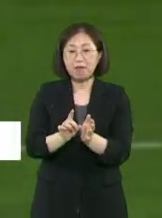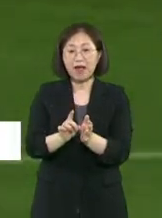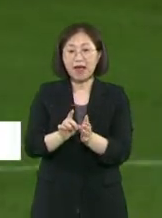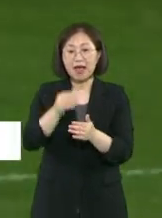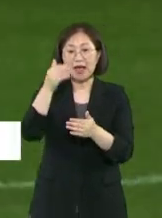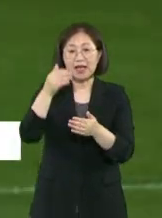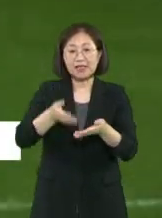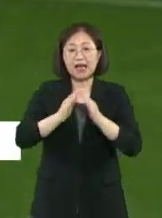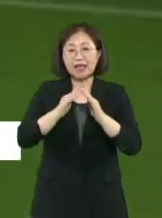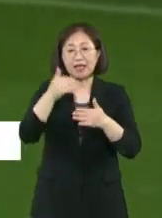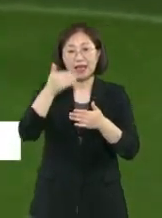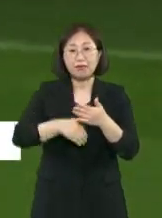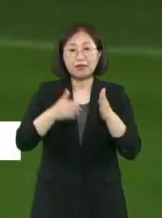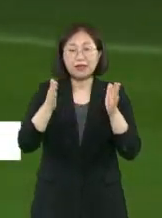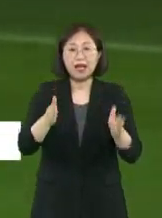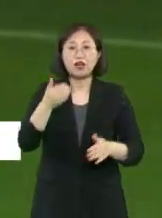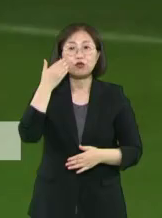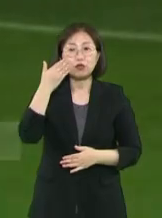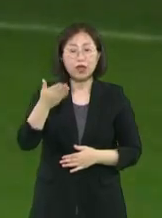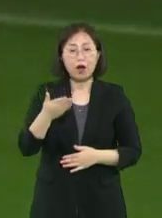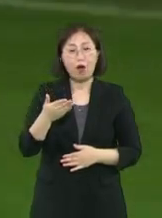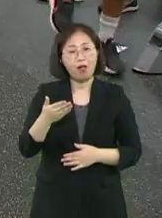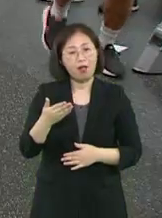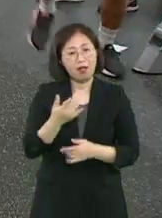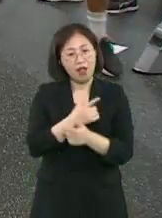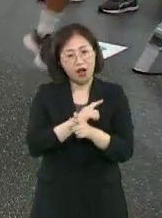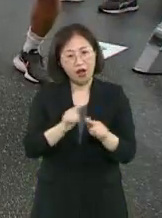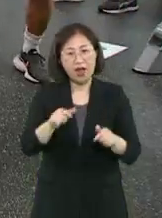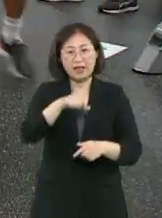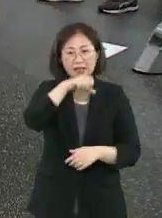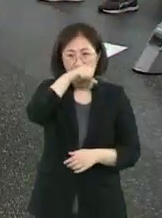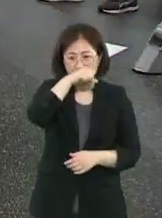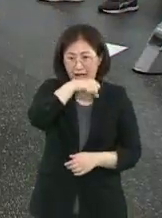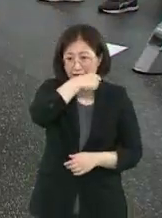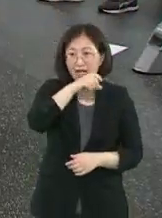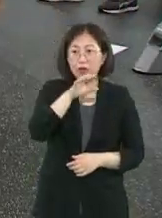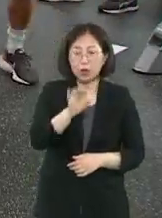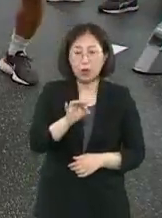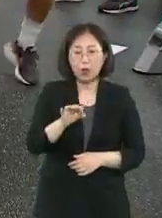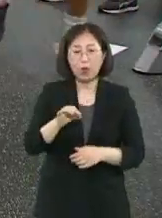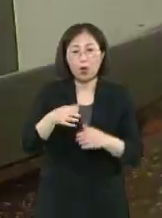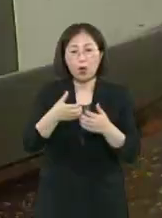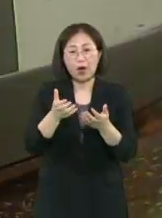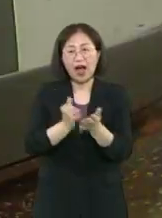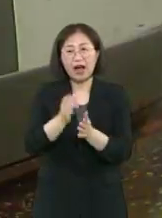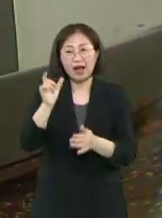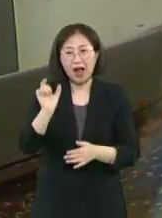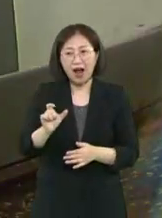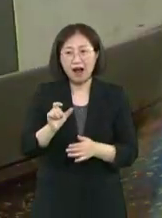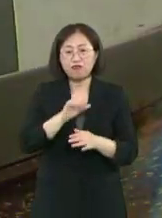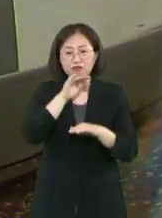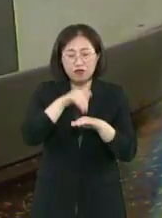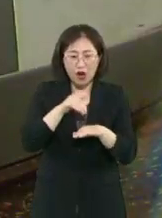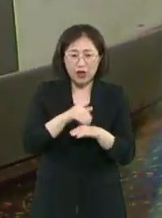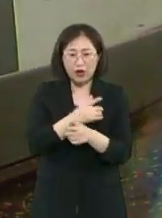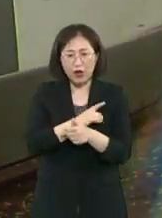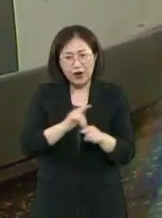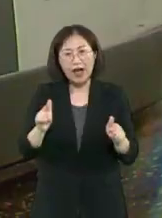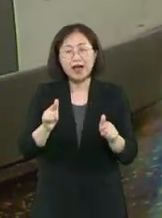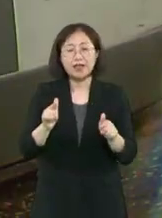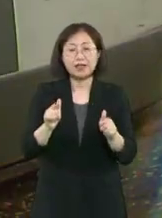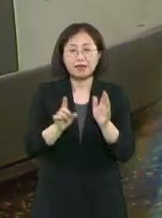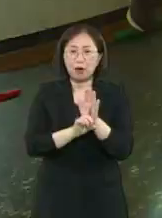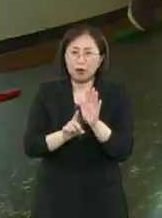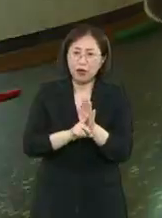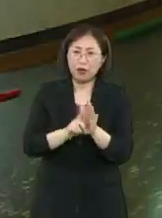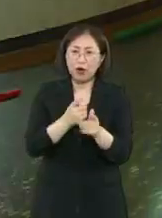남은 기간은 9개월. 많은 우려를 낳고 있는 예산과 전력 강화, 마케팅 등의 신속한 보완을 거쳐 돌풍의